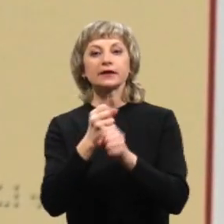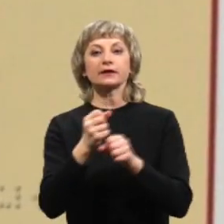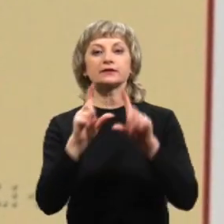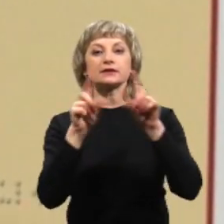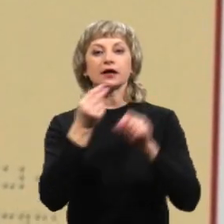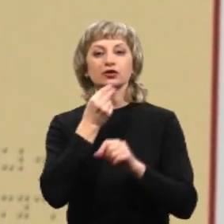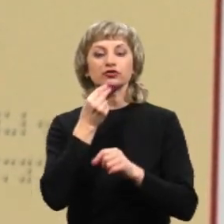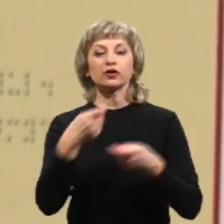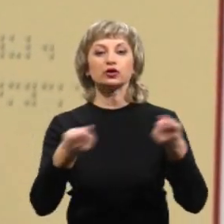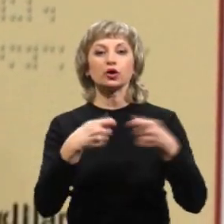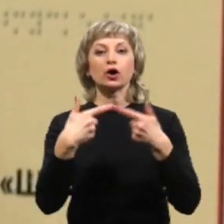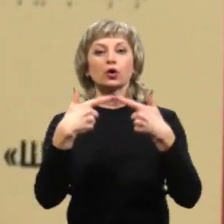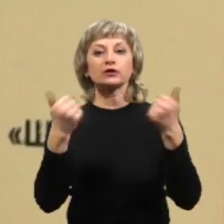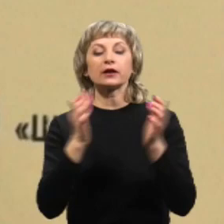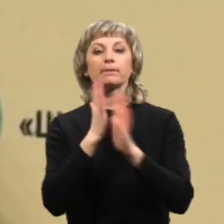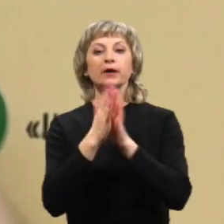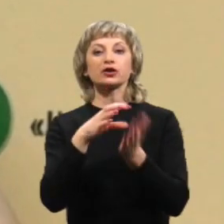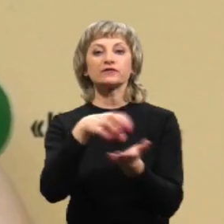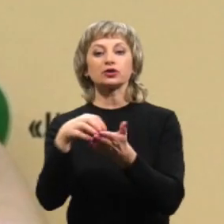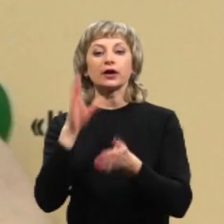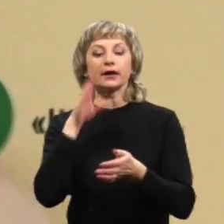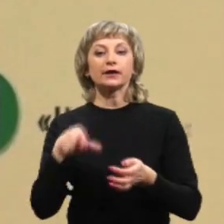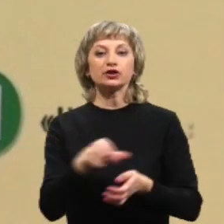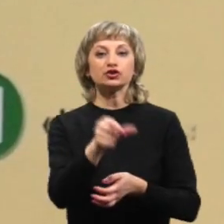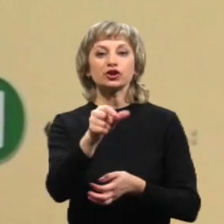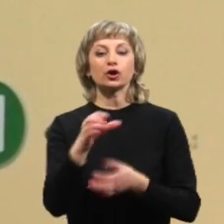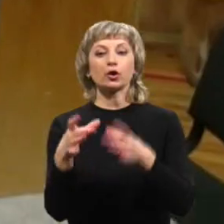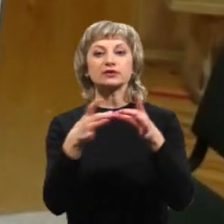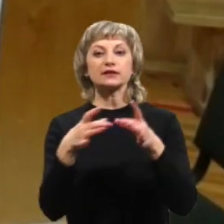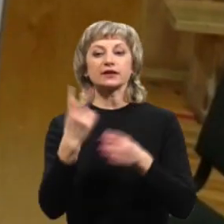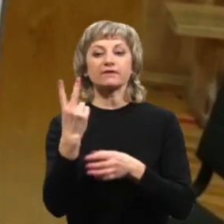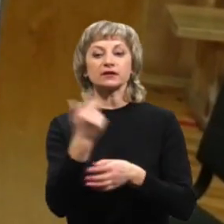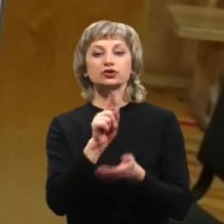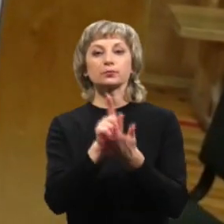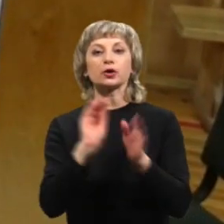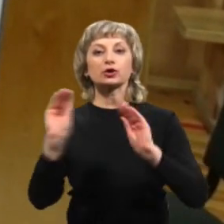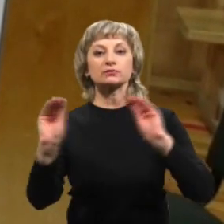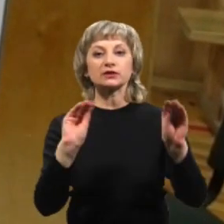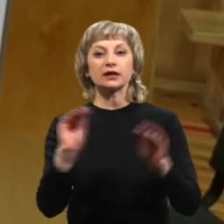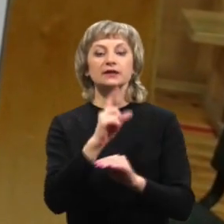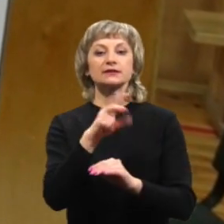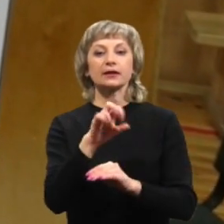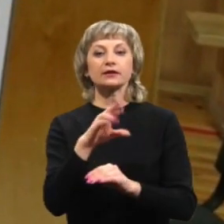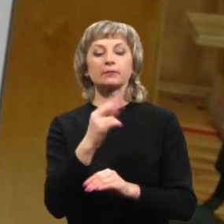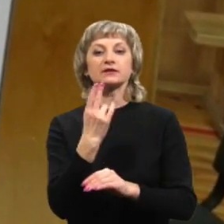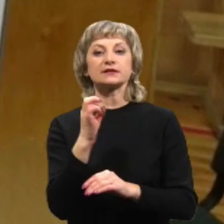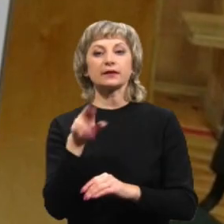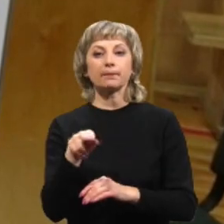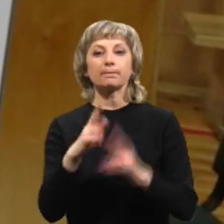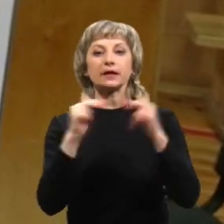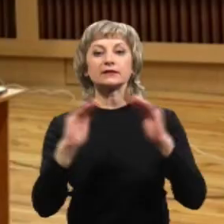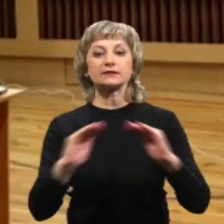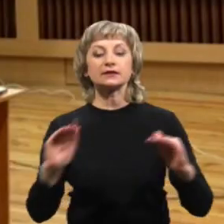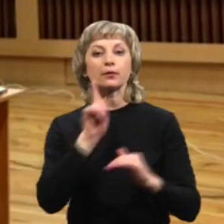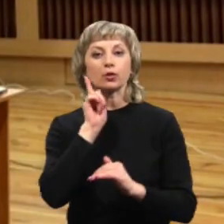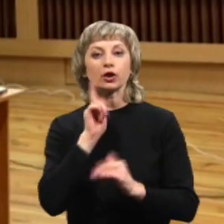та торгівлі, готелі, паркові зони, річки та озера. За два тижні їх мають розмістити у Златоплазі, ЦНАПі, Палаці дітей та